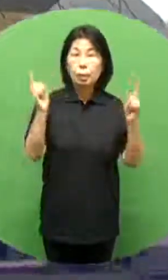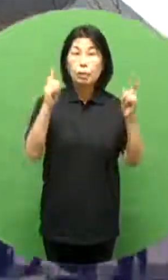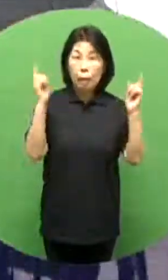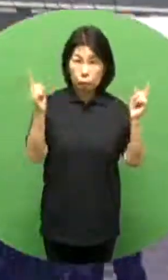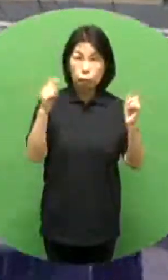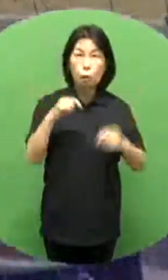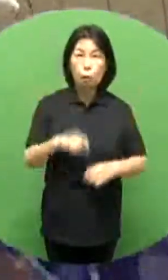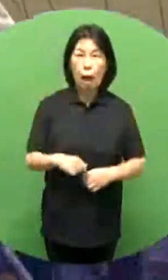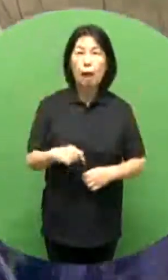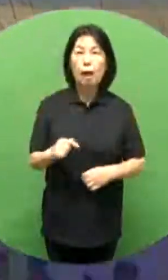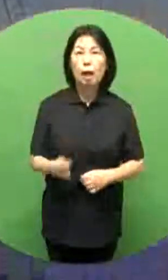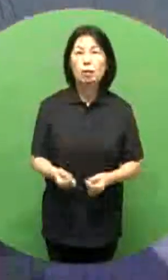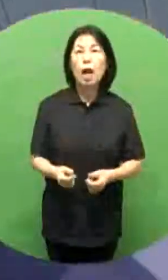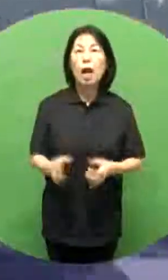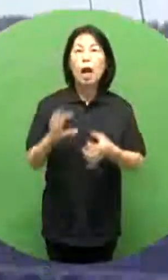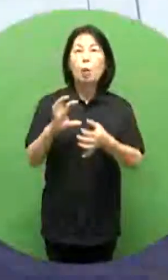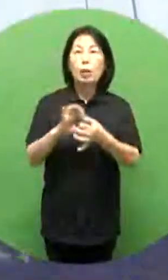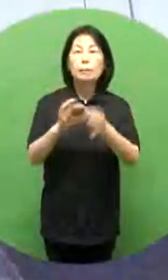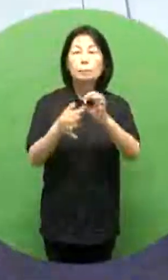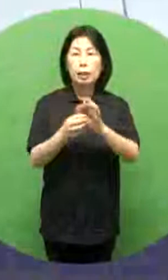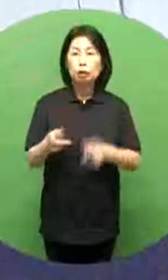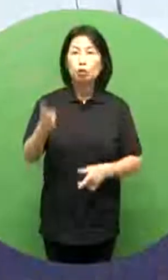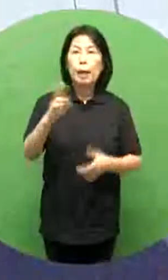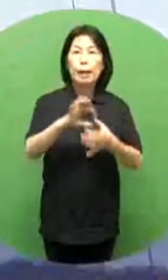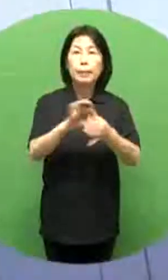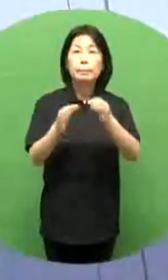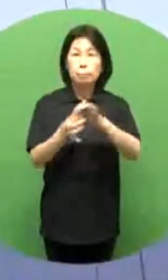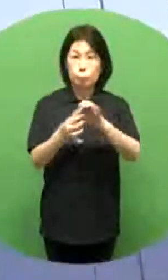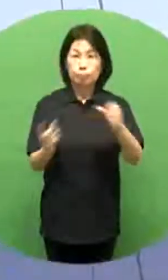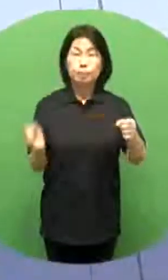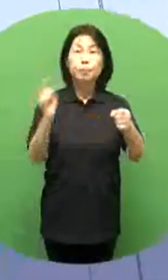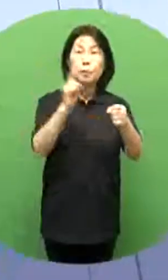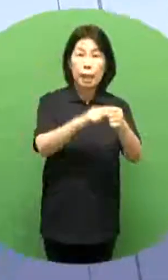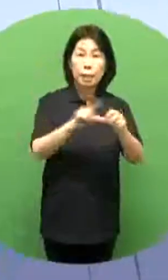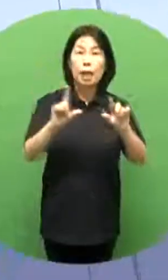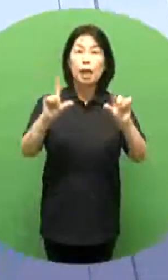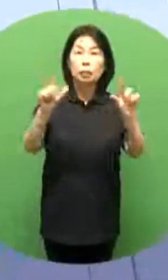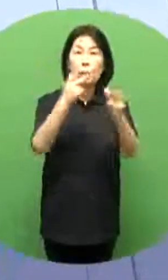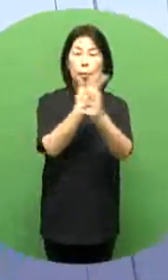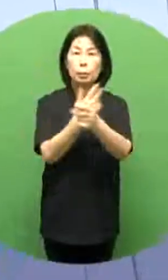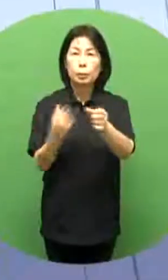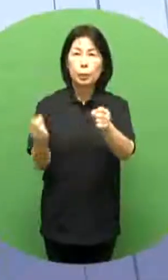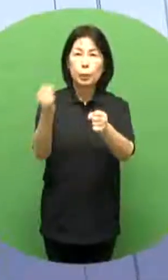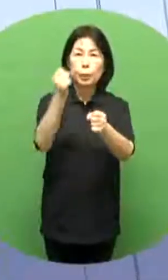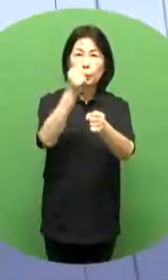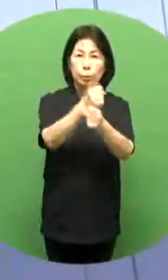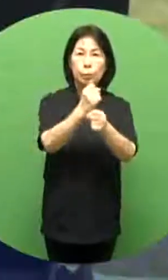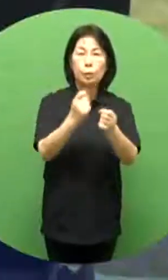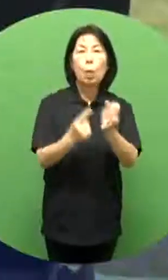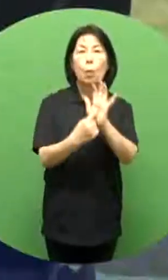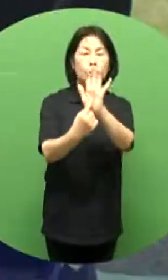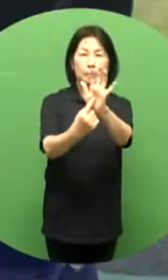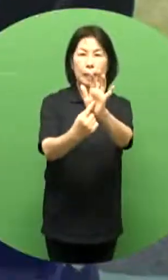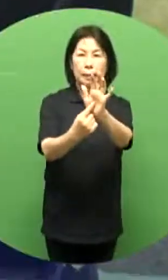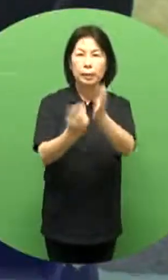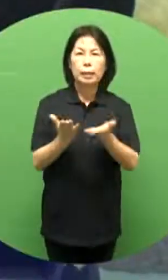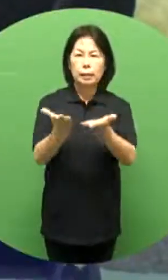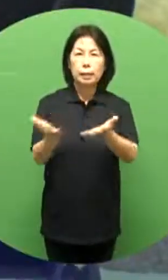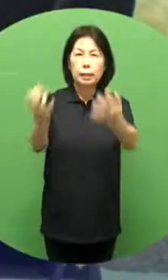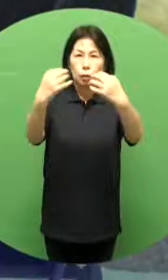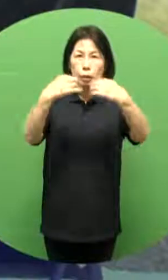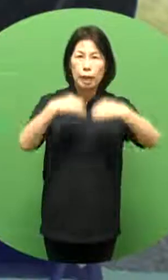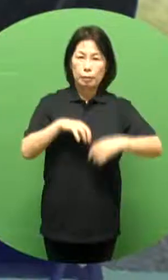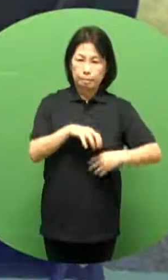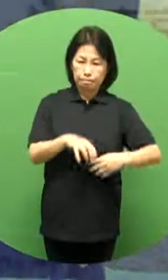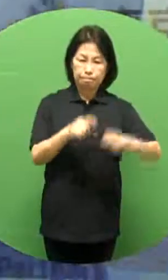は東京オリンピック・パラリンピックに向けて東北復興をテーマに、東日本大震災津波の被災3